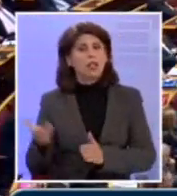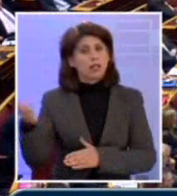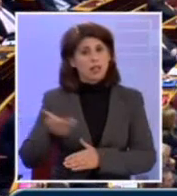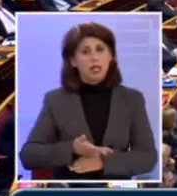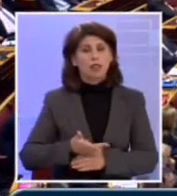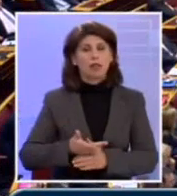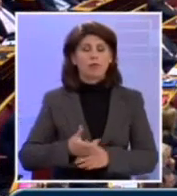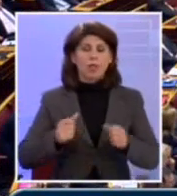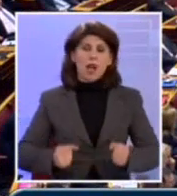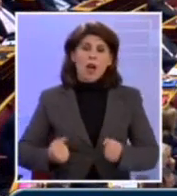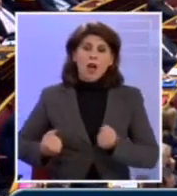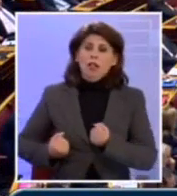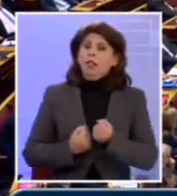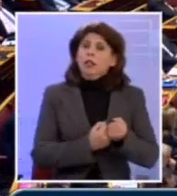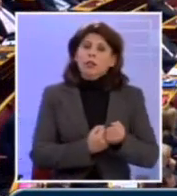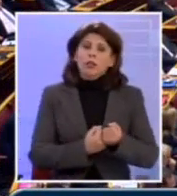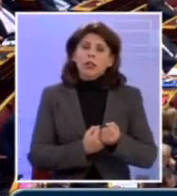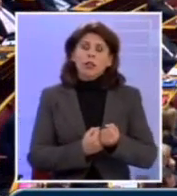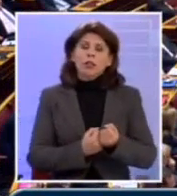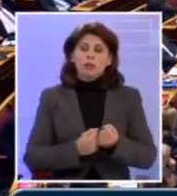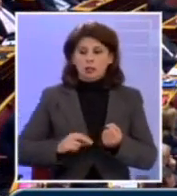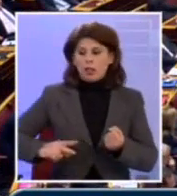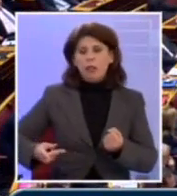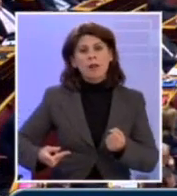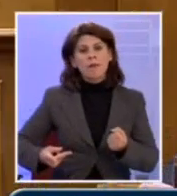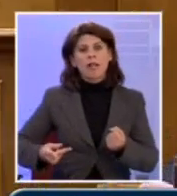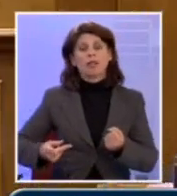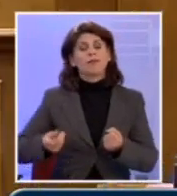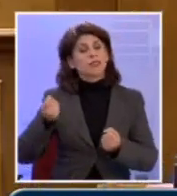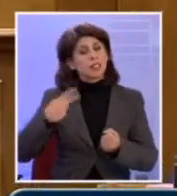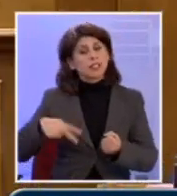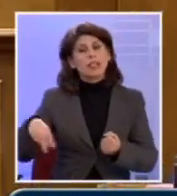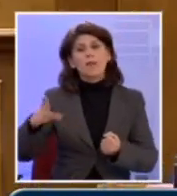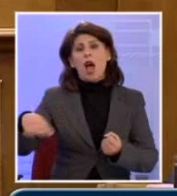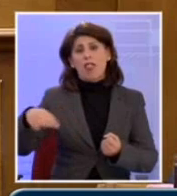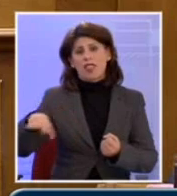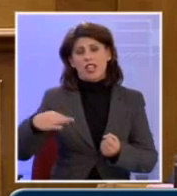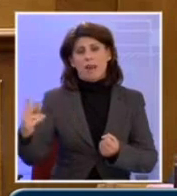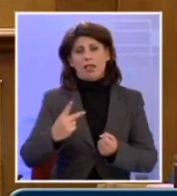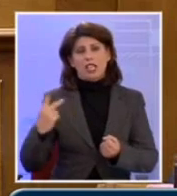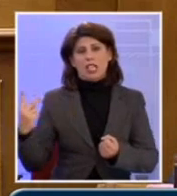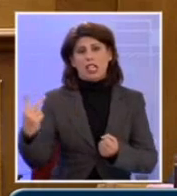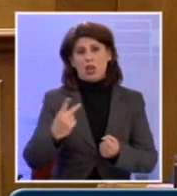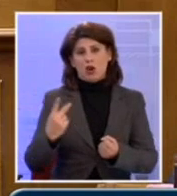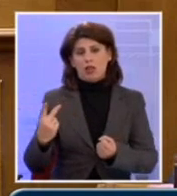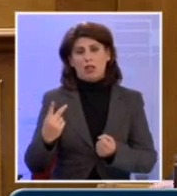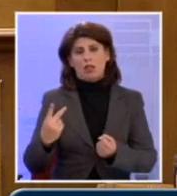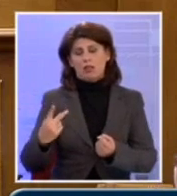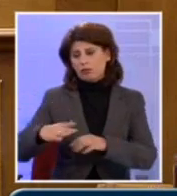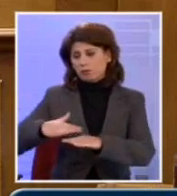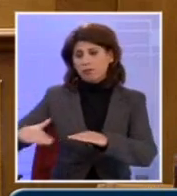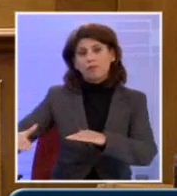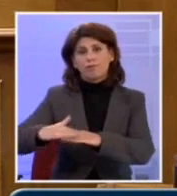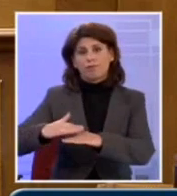σταθεί αρρωγός και συμπαραστάτης στα πιο αδύναμα κοινωνικά στρώματα.